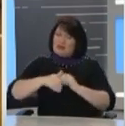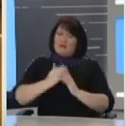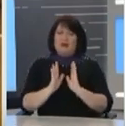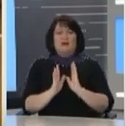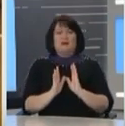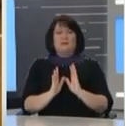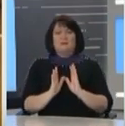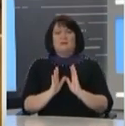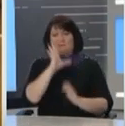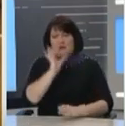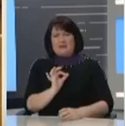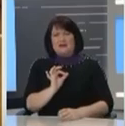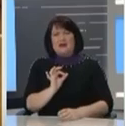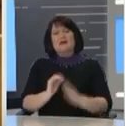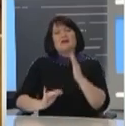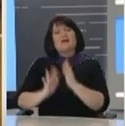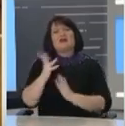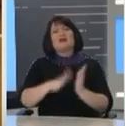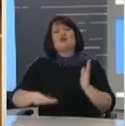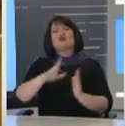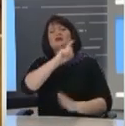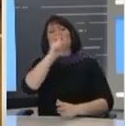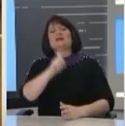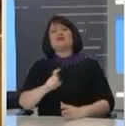είναι η βελτίωση των όρων